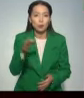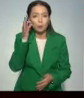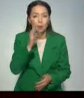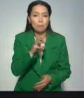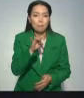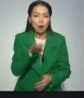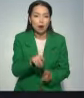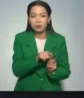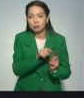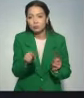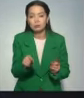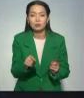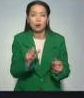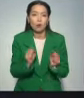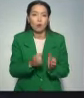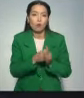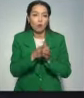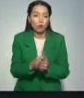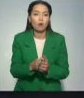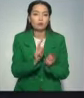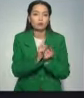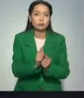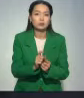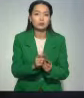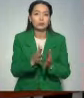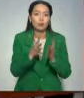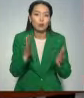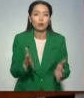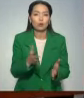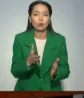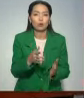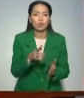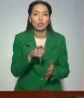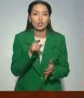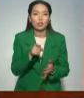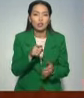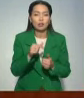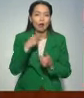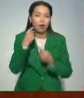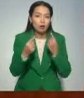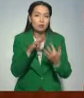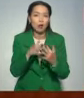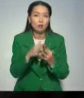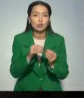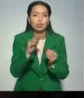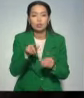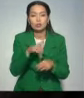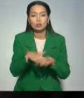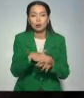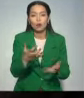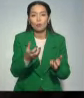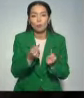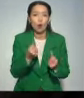с марта члены мобильных общественных приемных хаманат побывали более чем в 1000 отдаленных аулов свыше 10 тысяч жителей смогли получить